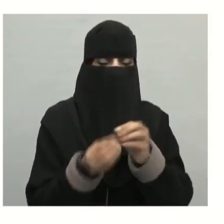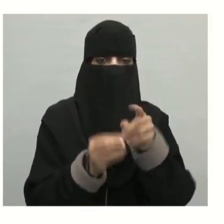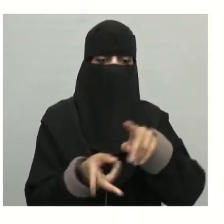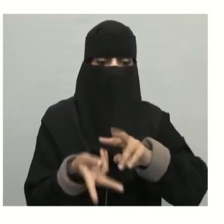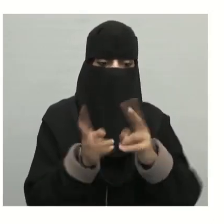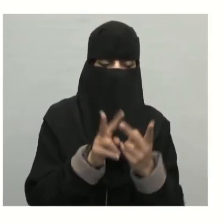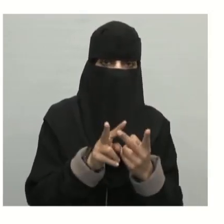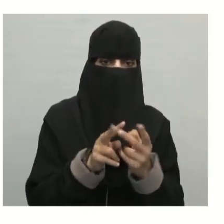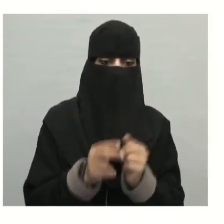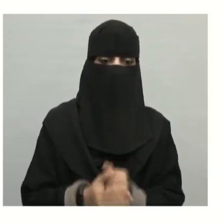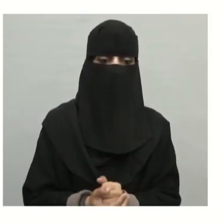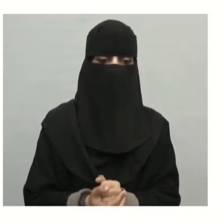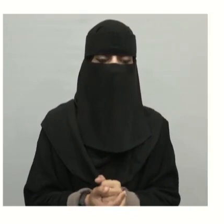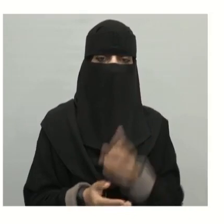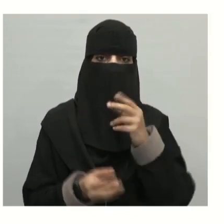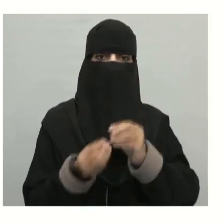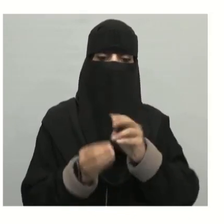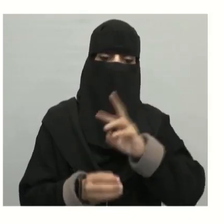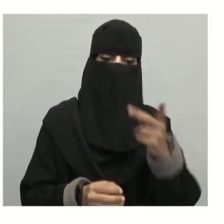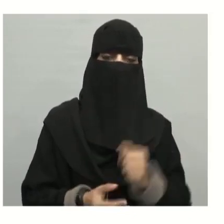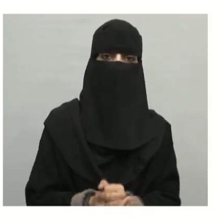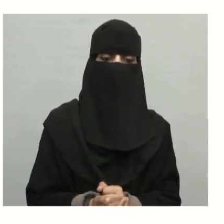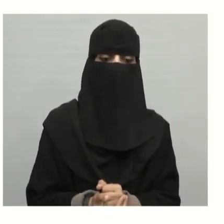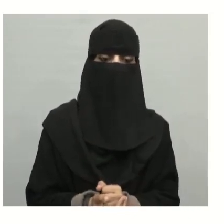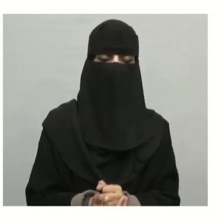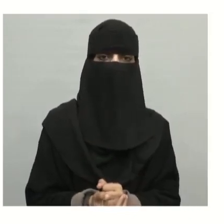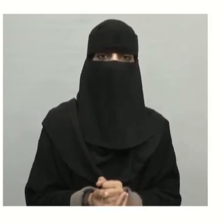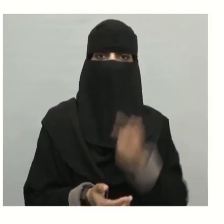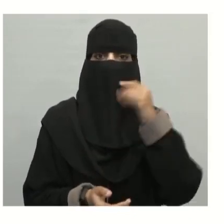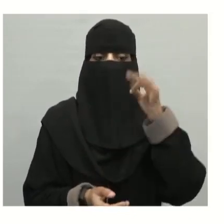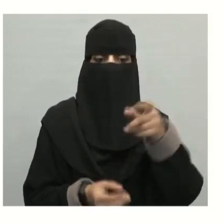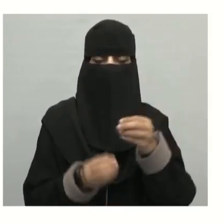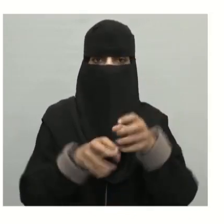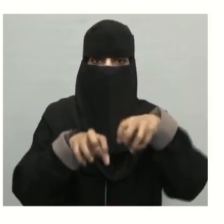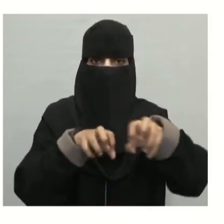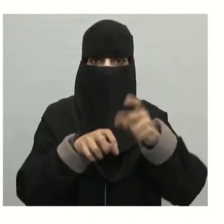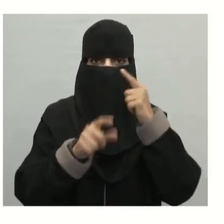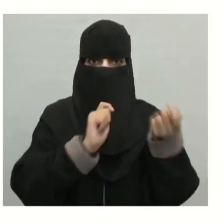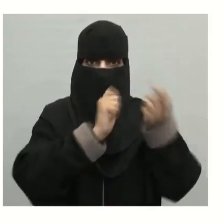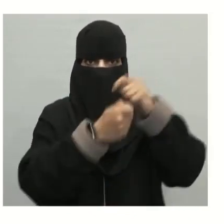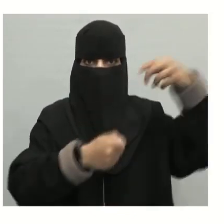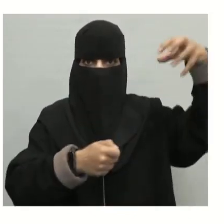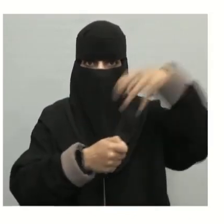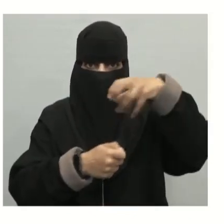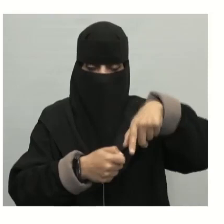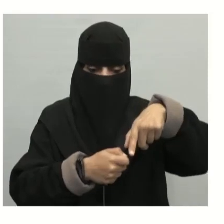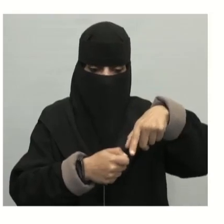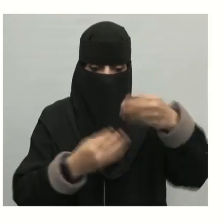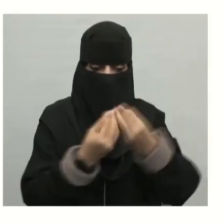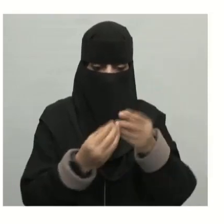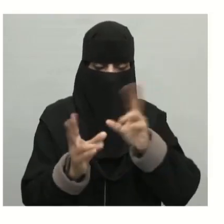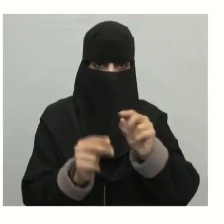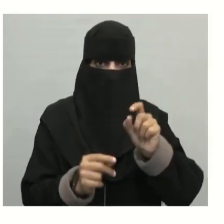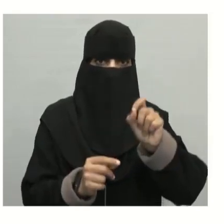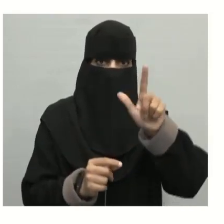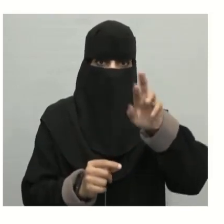المعدن قد يعطيني لون اخر بالنسبه للمعان يصنف الى اما عاكس للضوء الساقط على سطح المعدن مثل